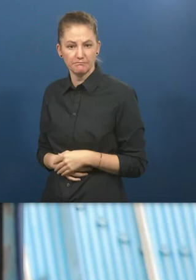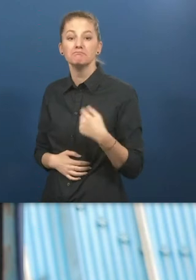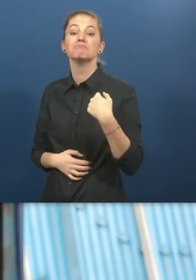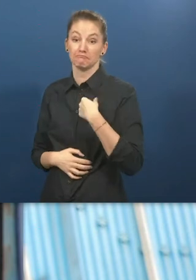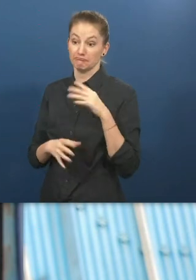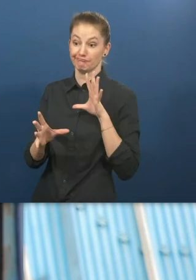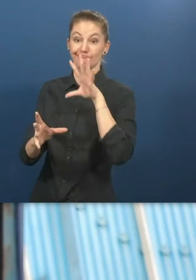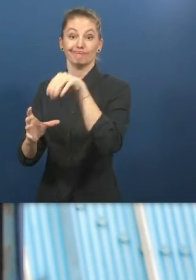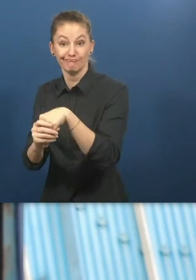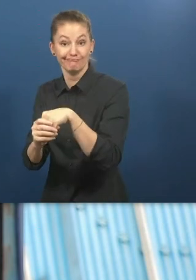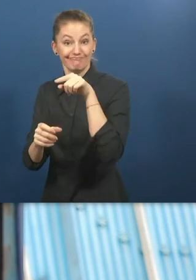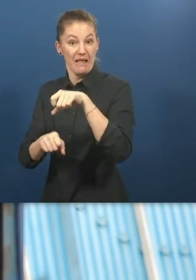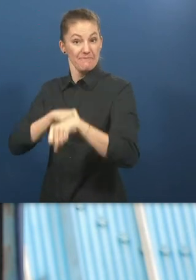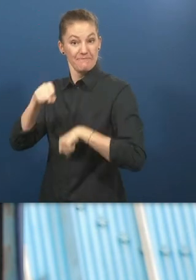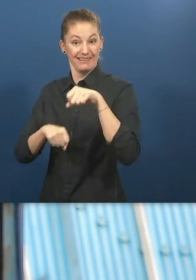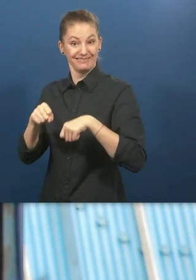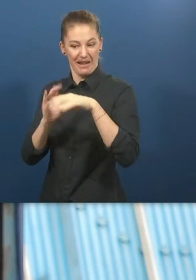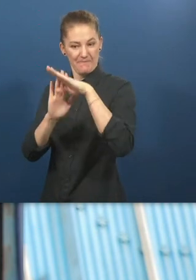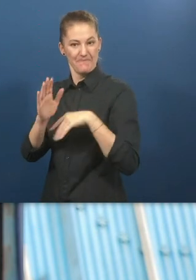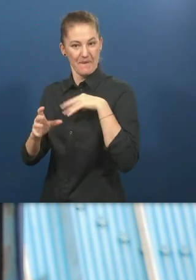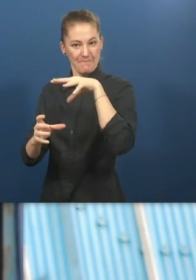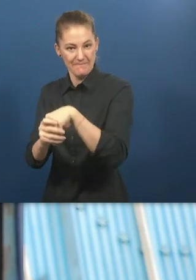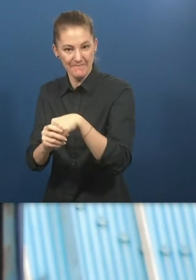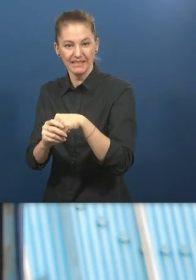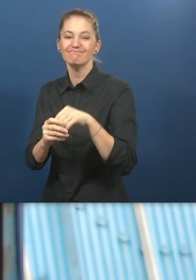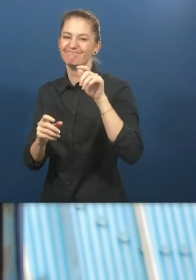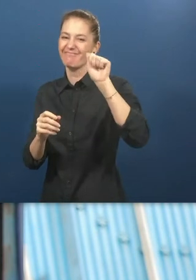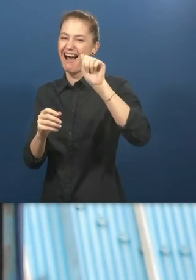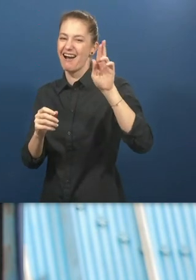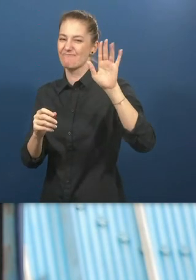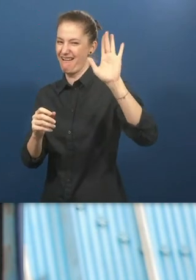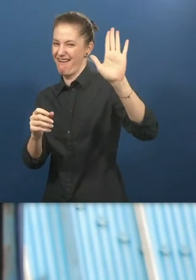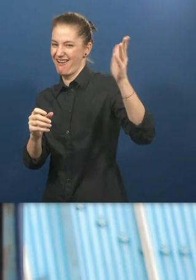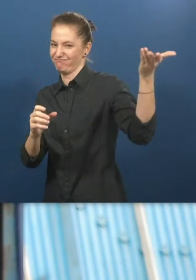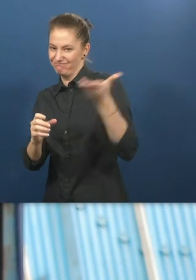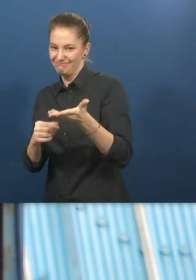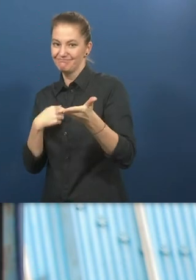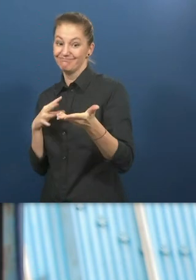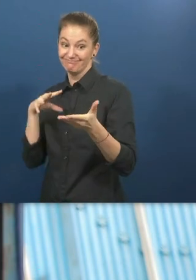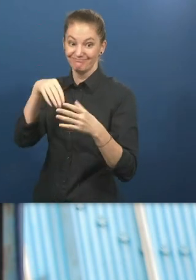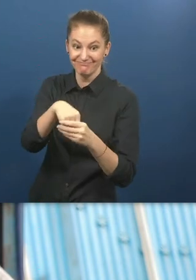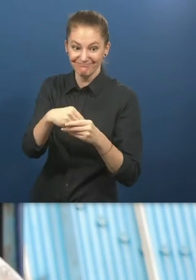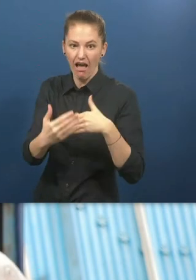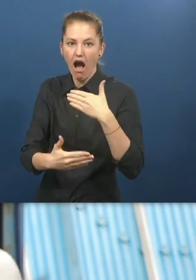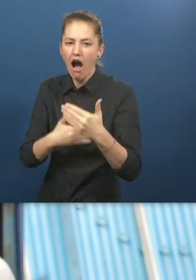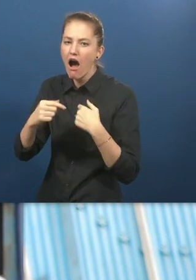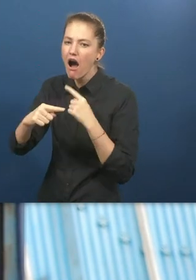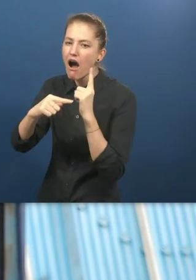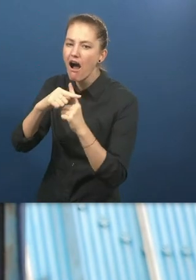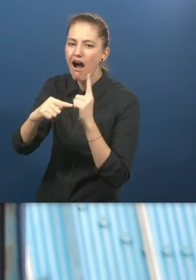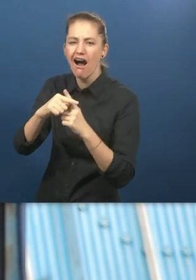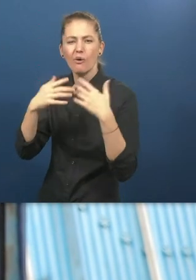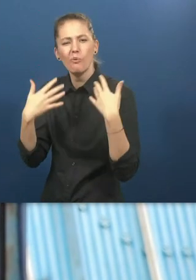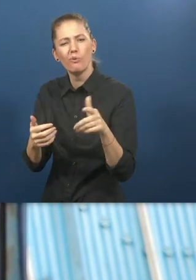خپل کورنۍ ته ونفقه یو مړی روزي لاسته راوړو د بیسکل حرفوی زده کړې لخوا او ابراهیم مسیح نه موږ هیله